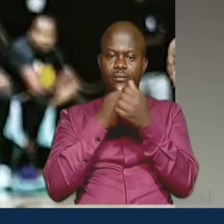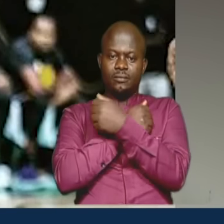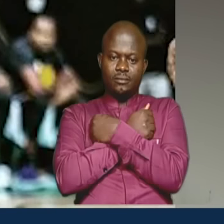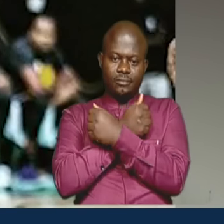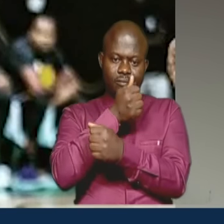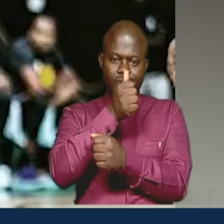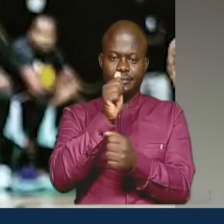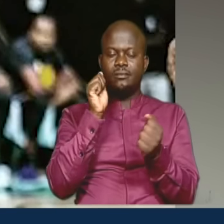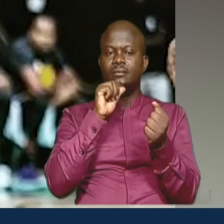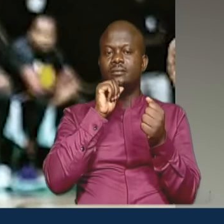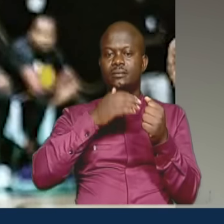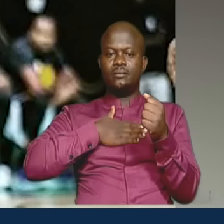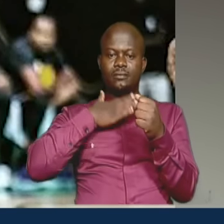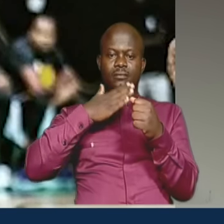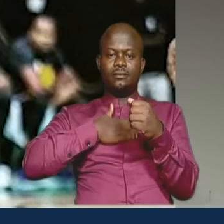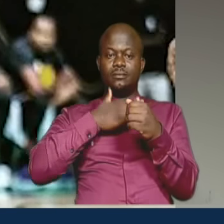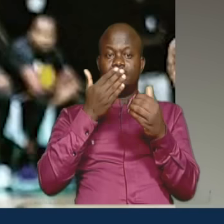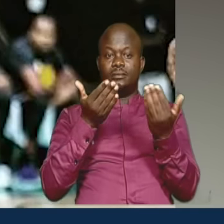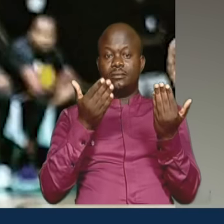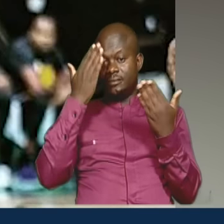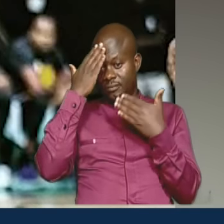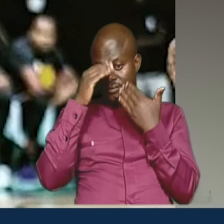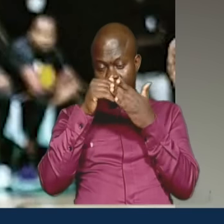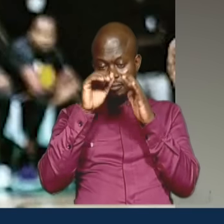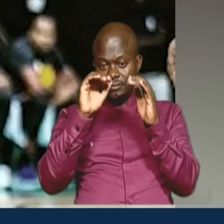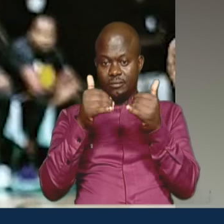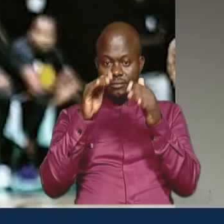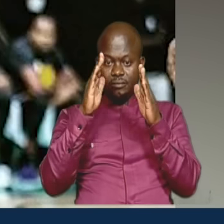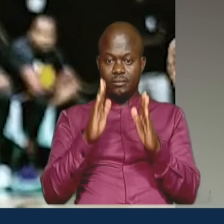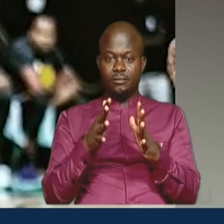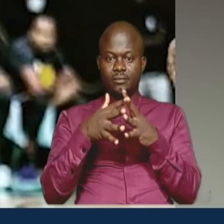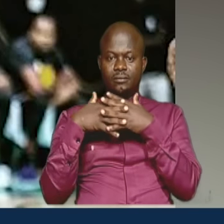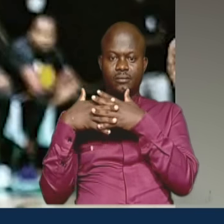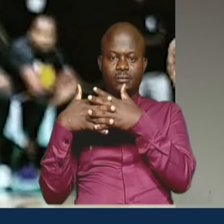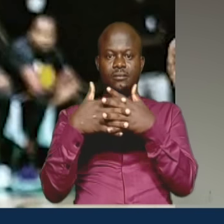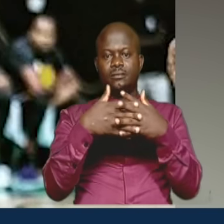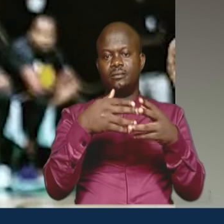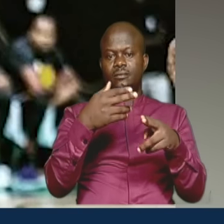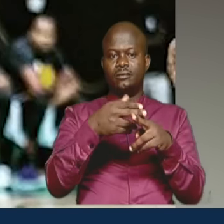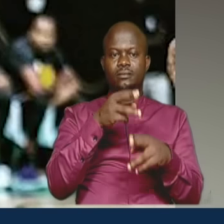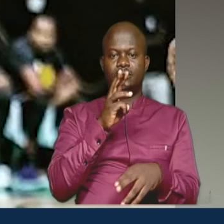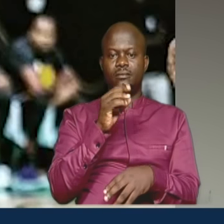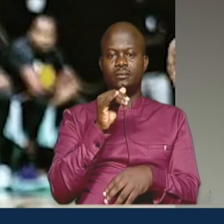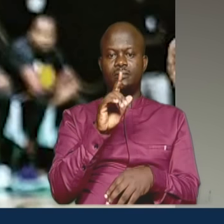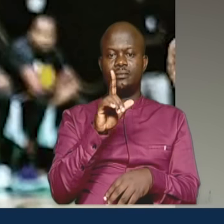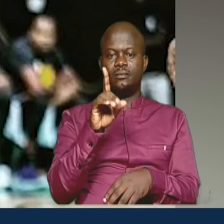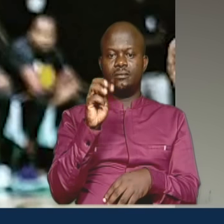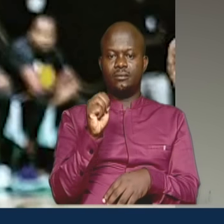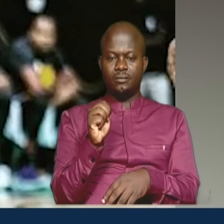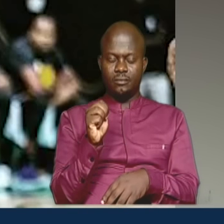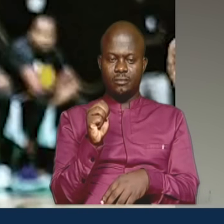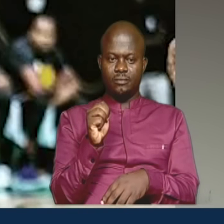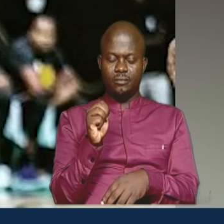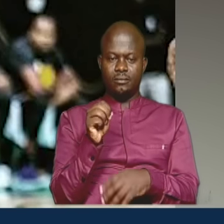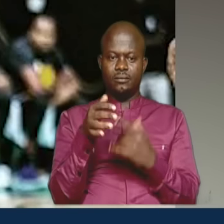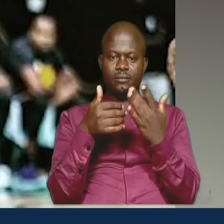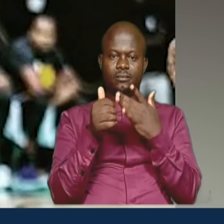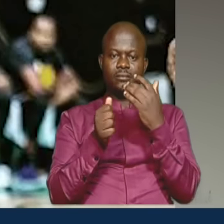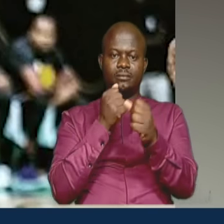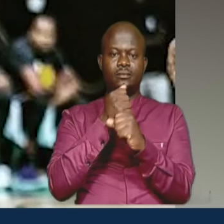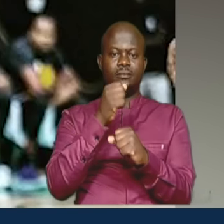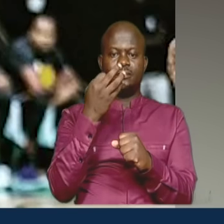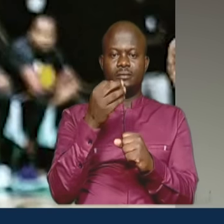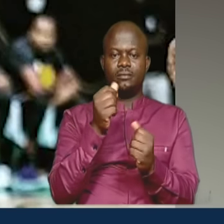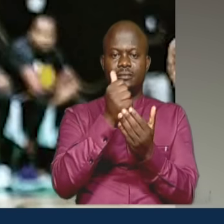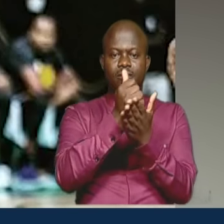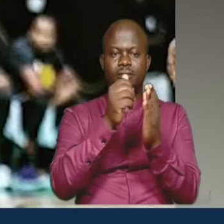navuga ko ntibishimiye ino nkuru kubera ko umukinnyi w'umunyamerika witwa William Perry w'imyaka 30 yarumaze igihe kinini afashe ikipe